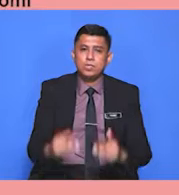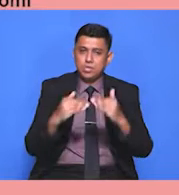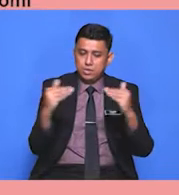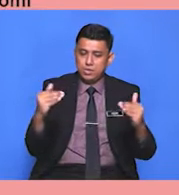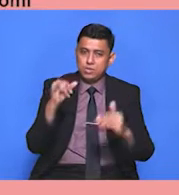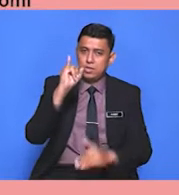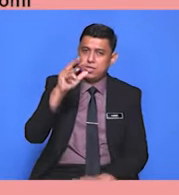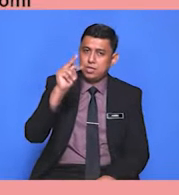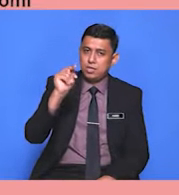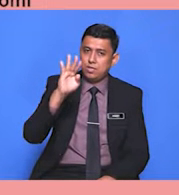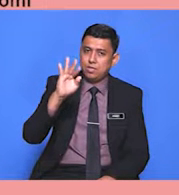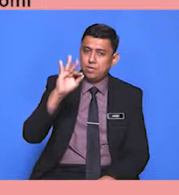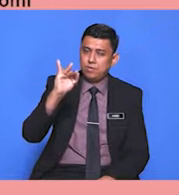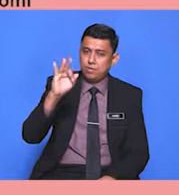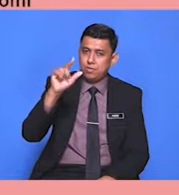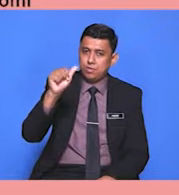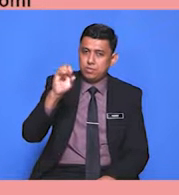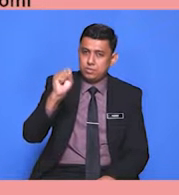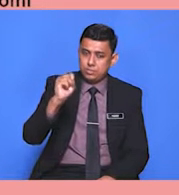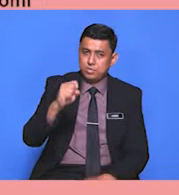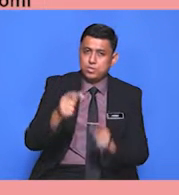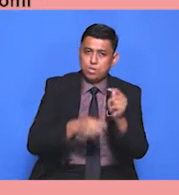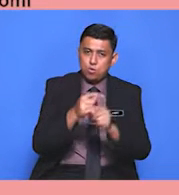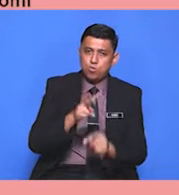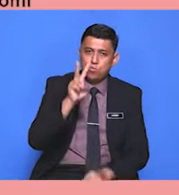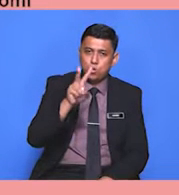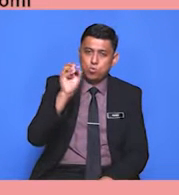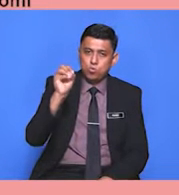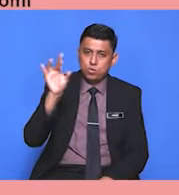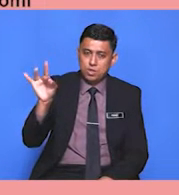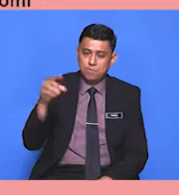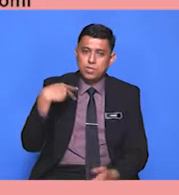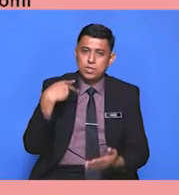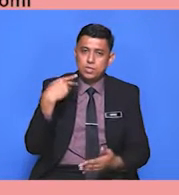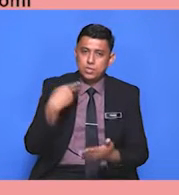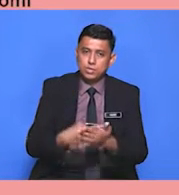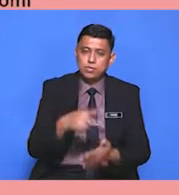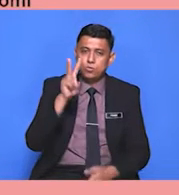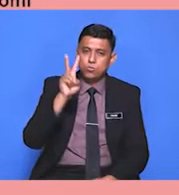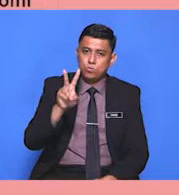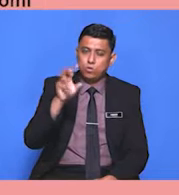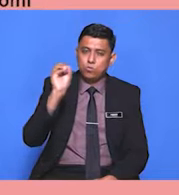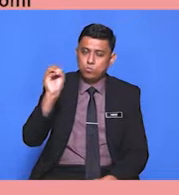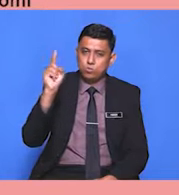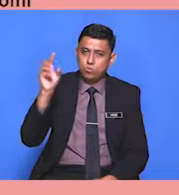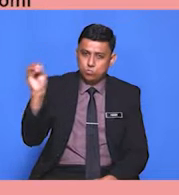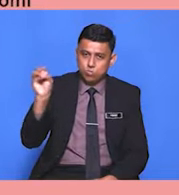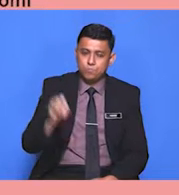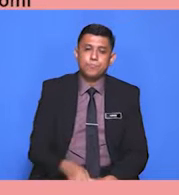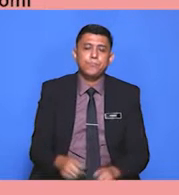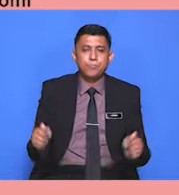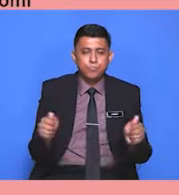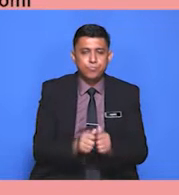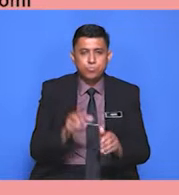inflasi bagi tahun 2008, 2009 dan 2010